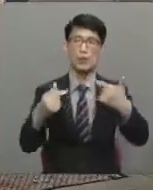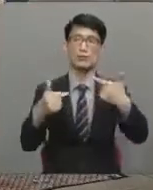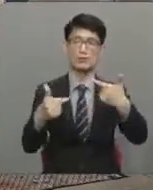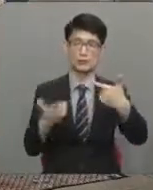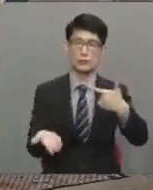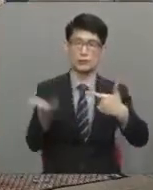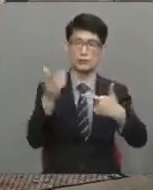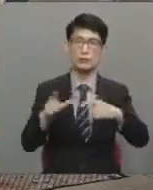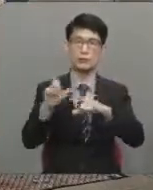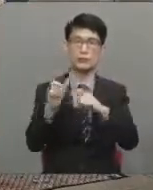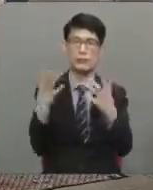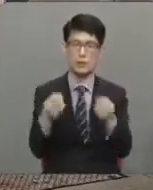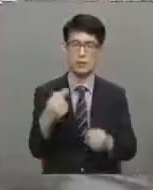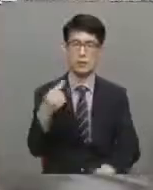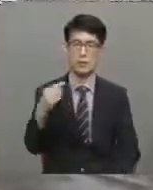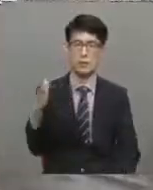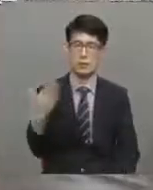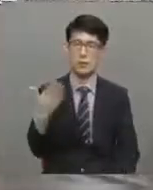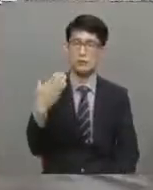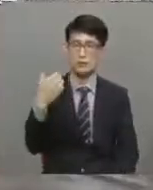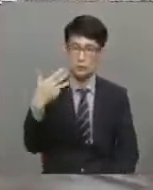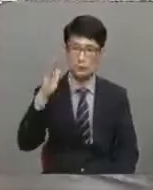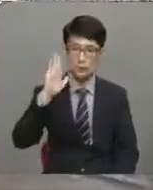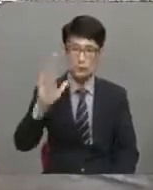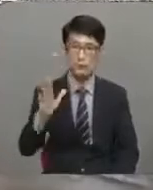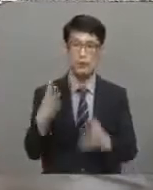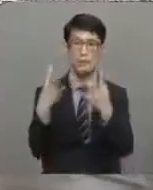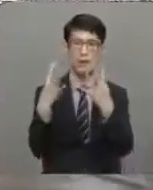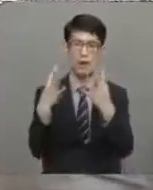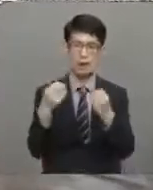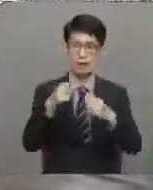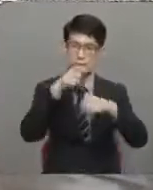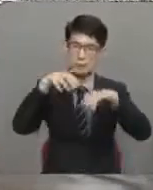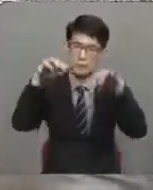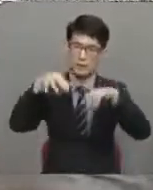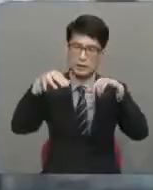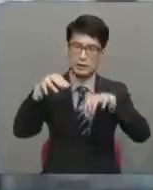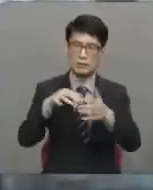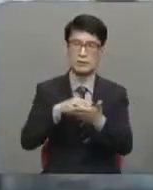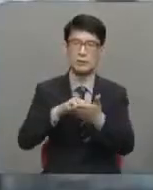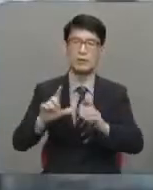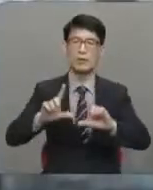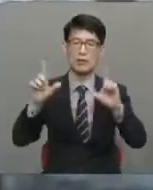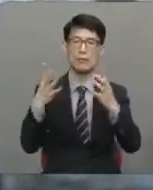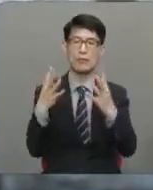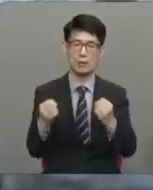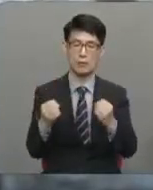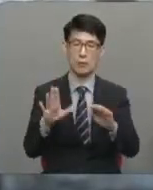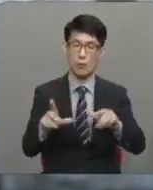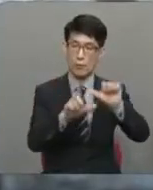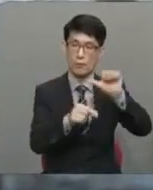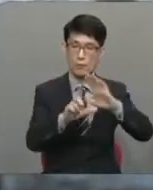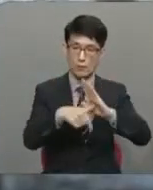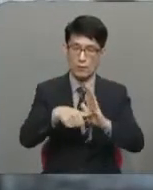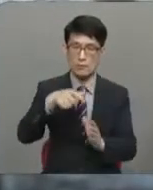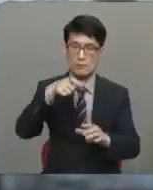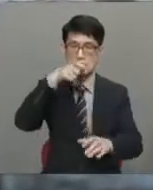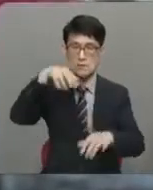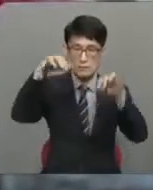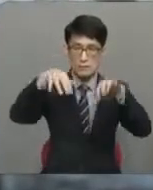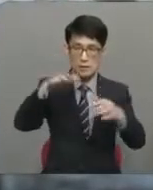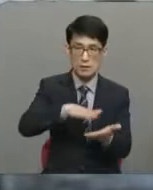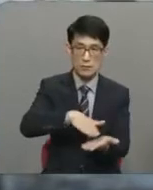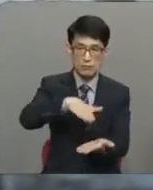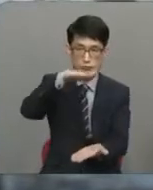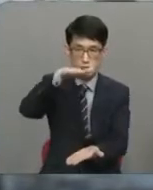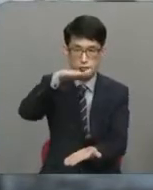1997년 이후 24년 만에 가장 많은 수치입니다 강수량도 늘어나 5월 강수량은 평년보다 2배 가까운